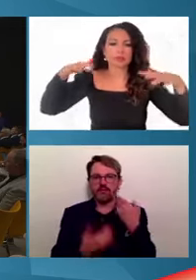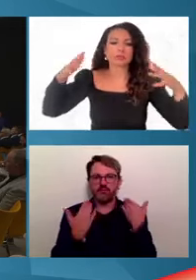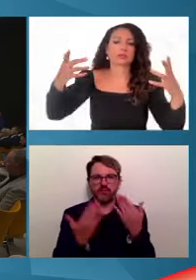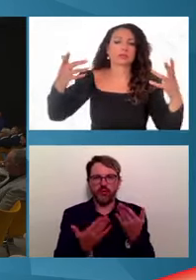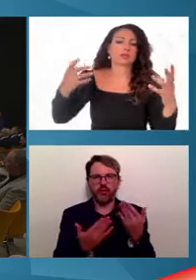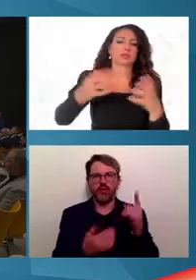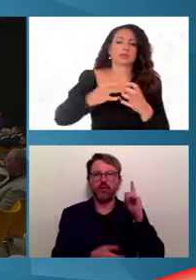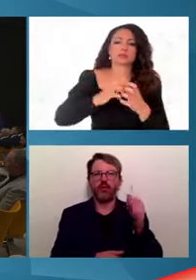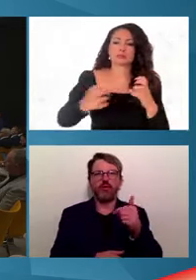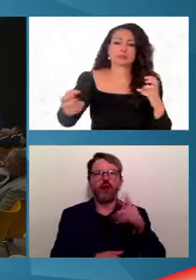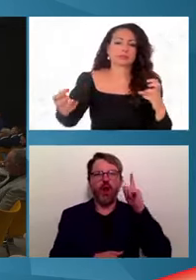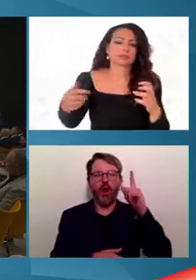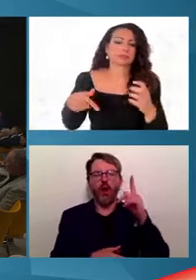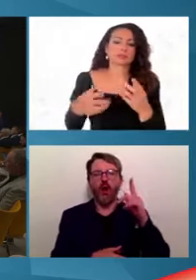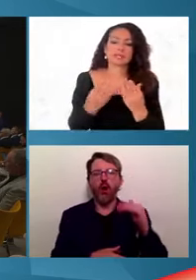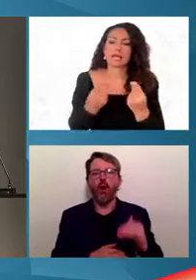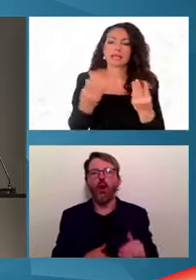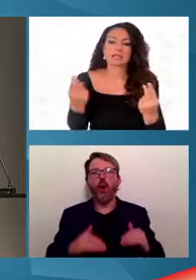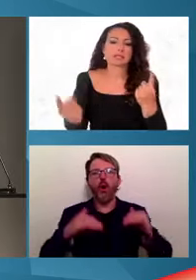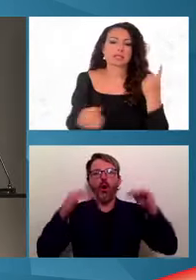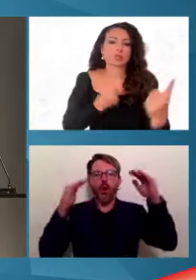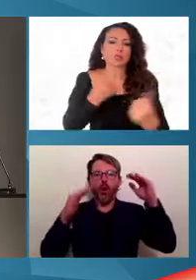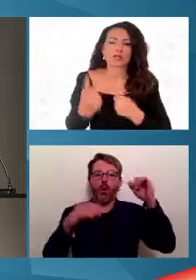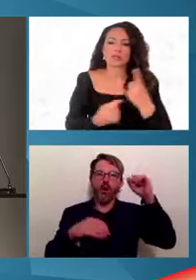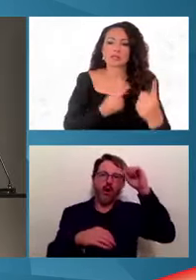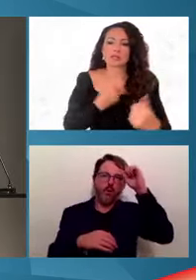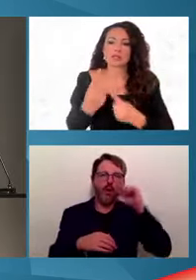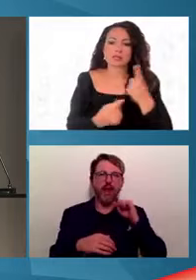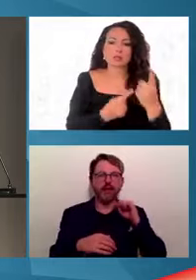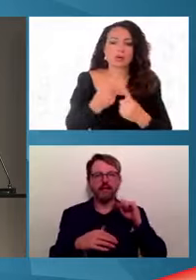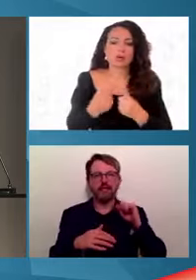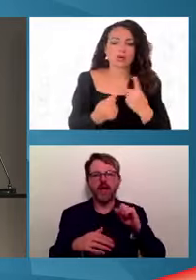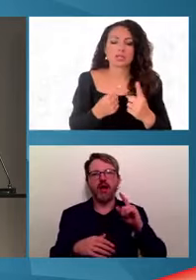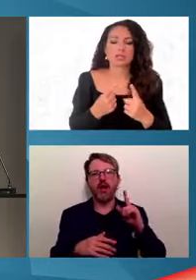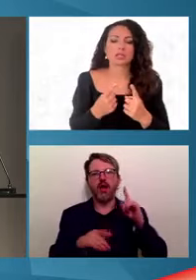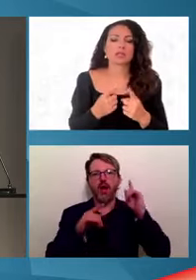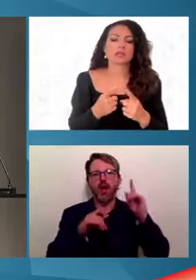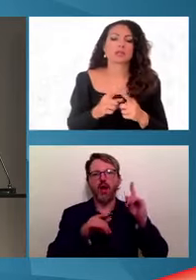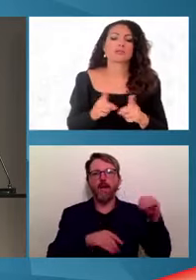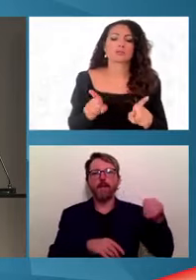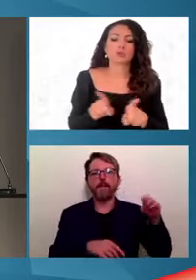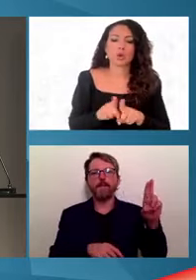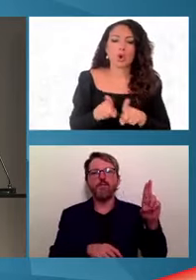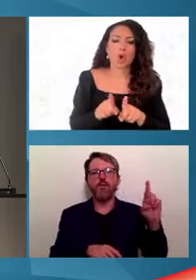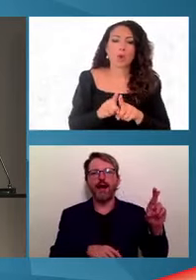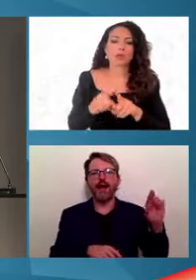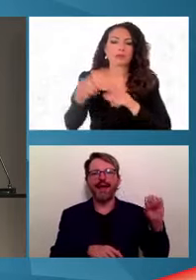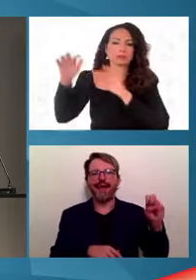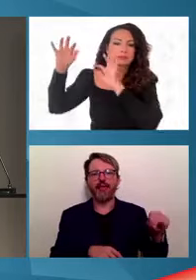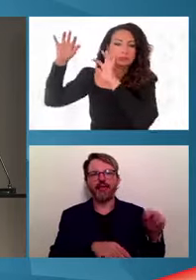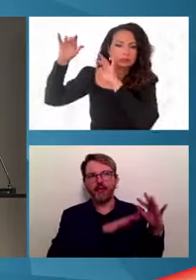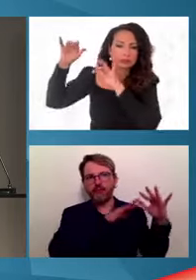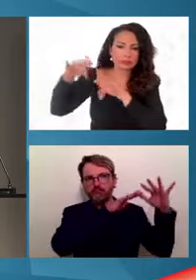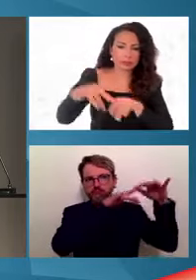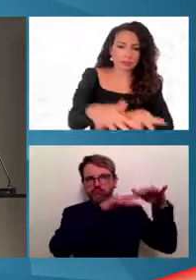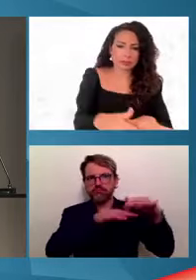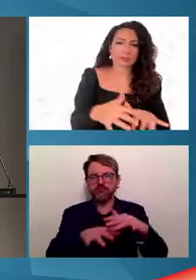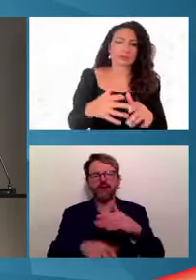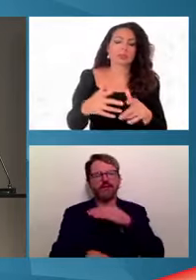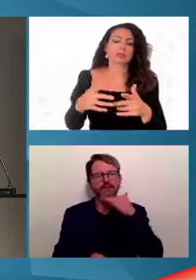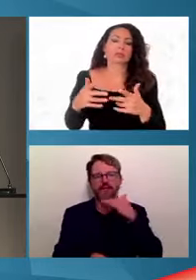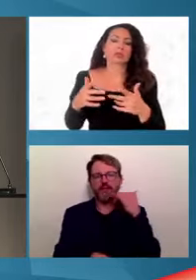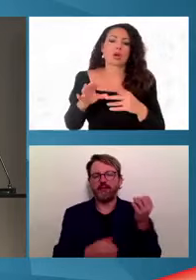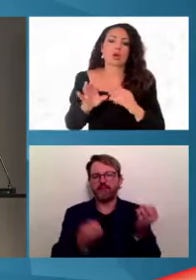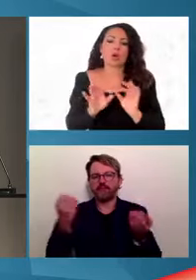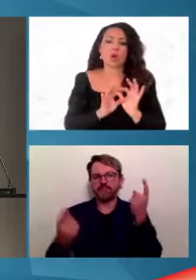von Hochwassersituationen, Murenabgänge, also sehr vieles in diesem Bereich passiert ist. Dann sehr emotionale